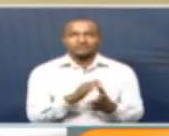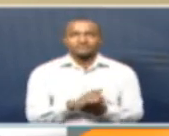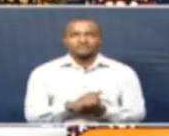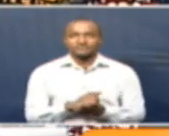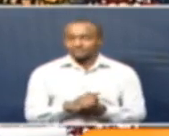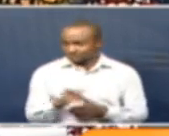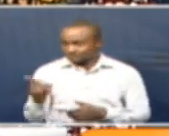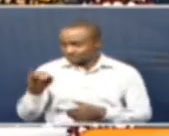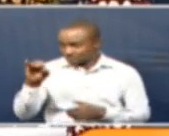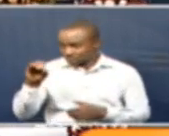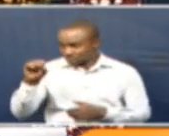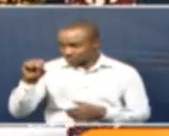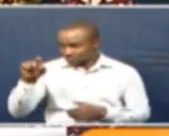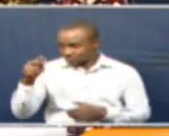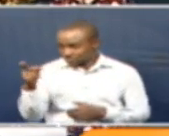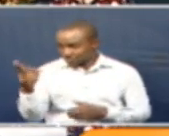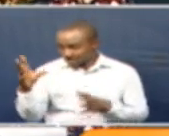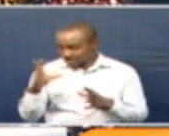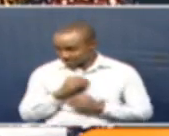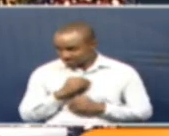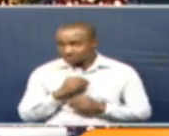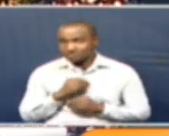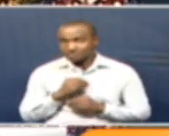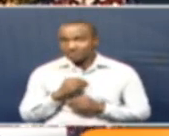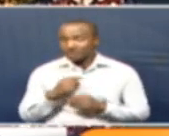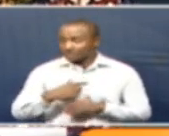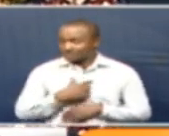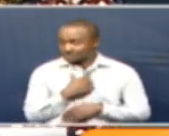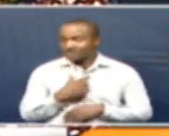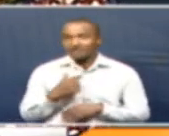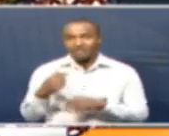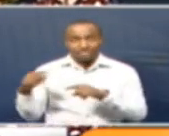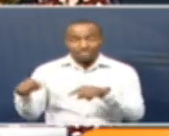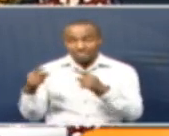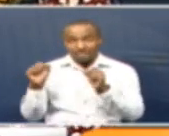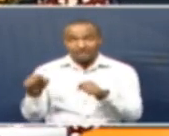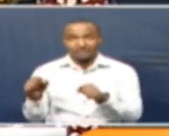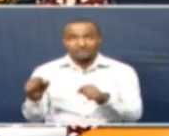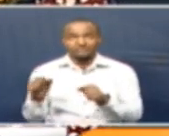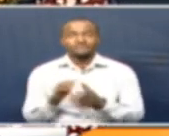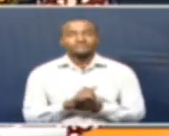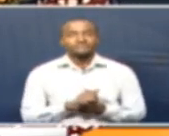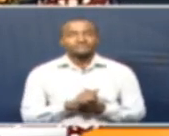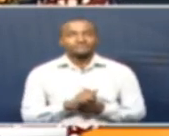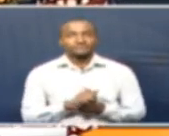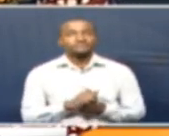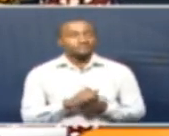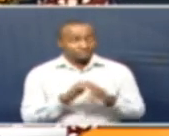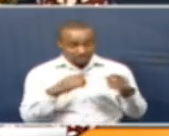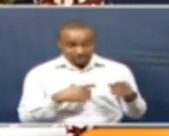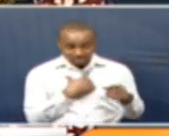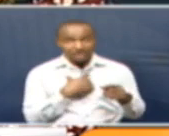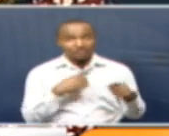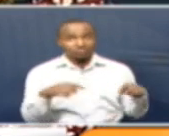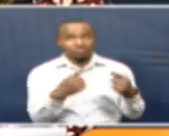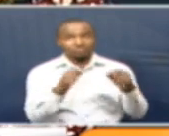Kweli Joseph, unakubaliana na Yusuf kwamba wageni kidogo huleta mgogoro ndani ya nyumba? Wageni kidogo huleta mgogoro ndani ya